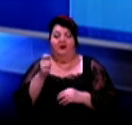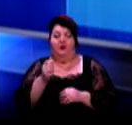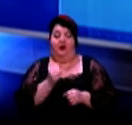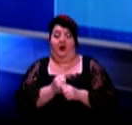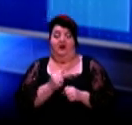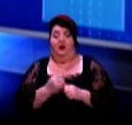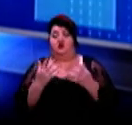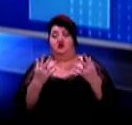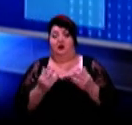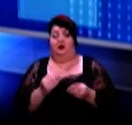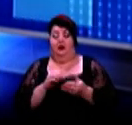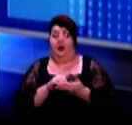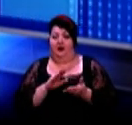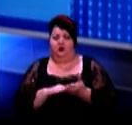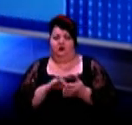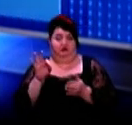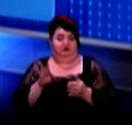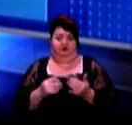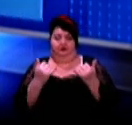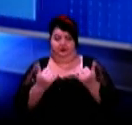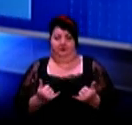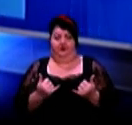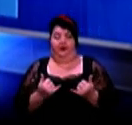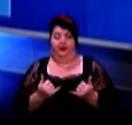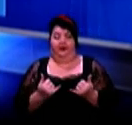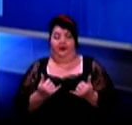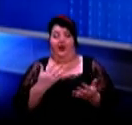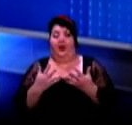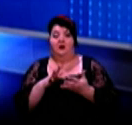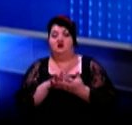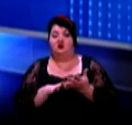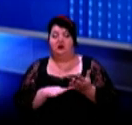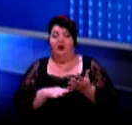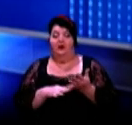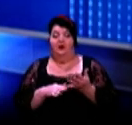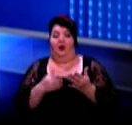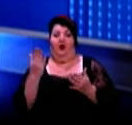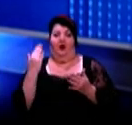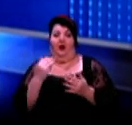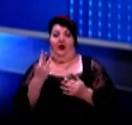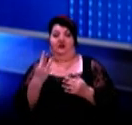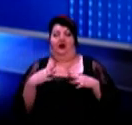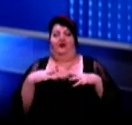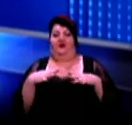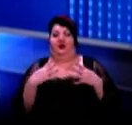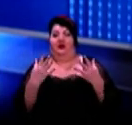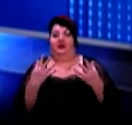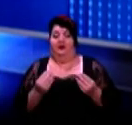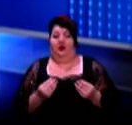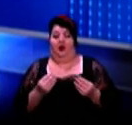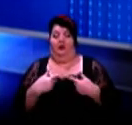робочий день, реєструють її в той же день. Якщо заява подана за минулих 3 вихідних дня, надійшло близько 50